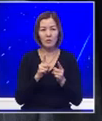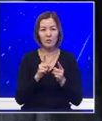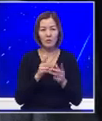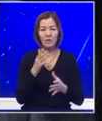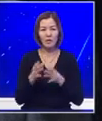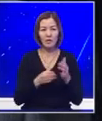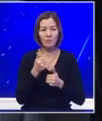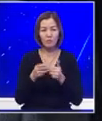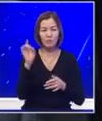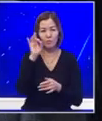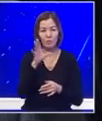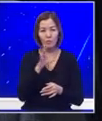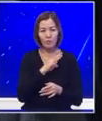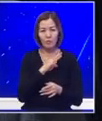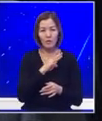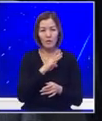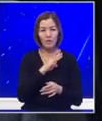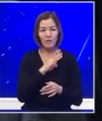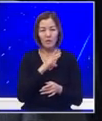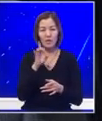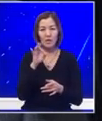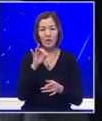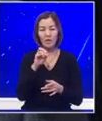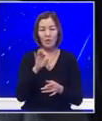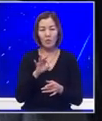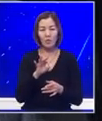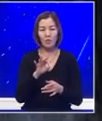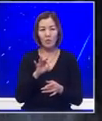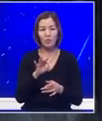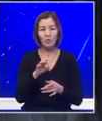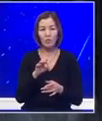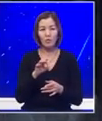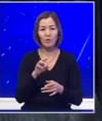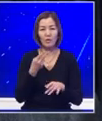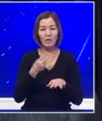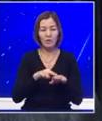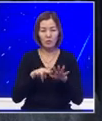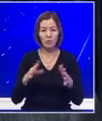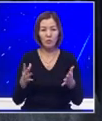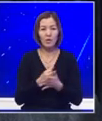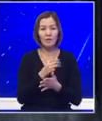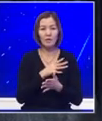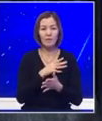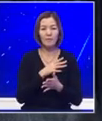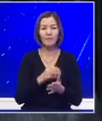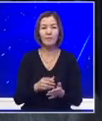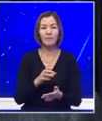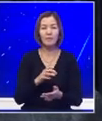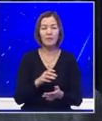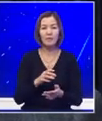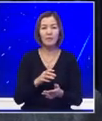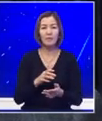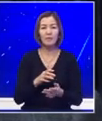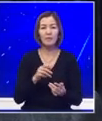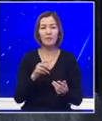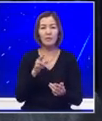әлем чемпионы болды. Рио олимпиадасының күміс жүлдегері болды. Сүйтеков Айгүнім, Ежен ханым Анел,